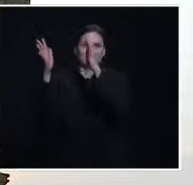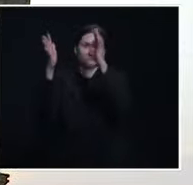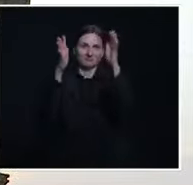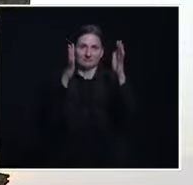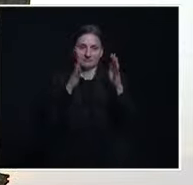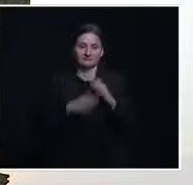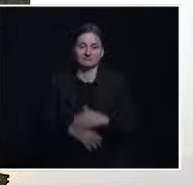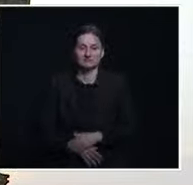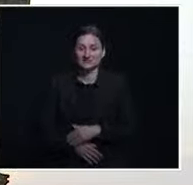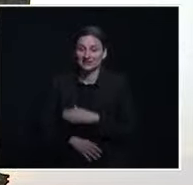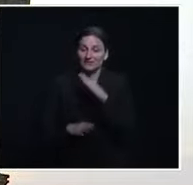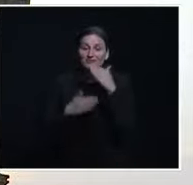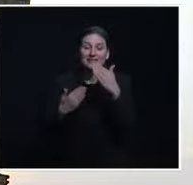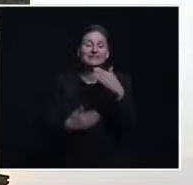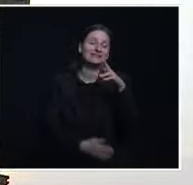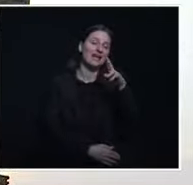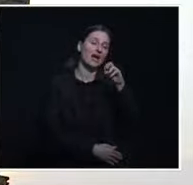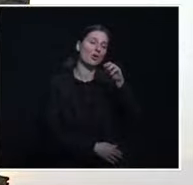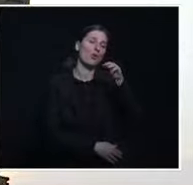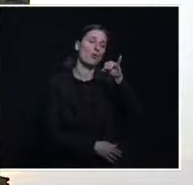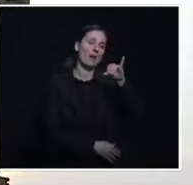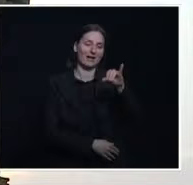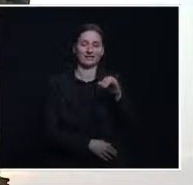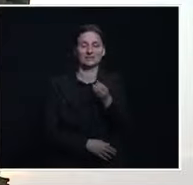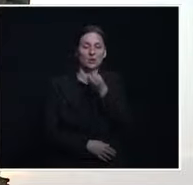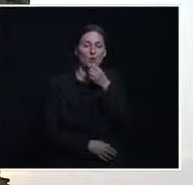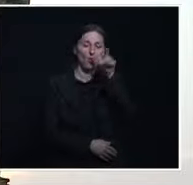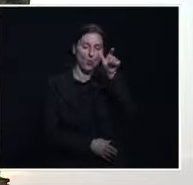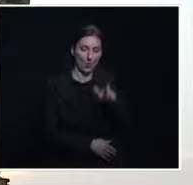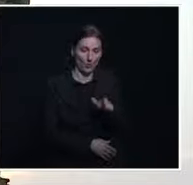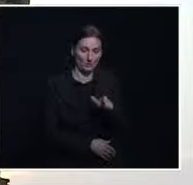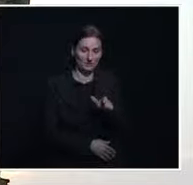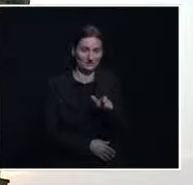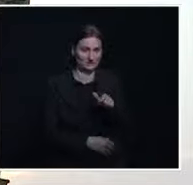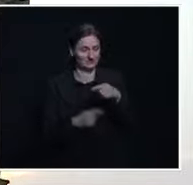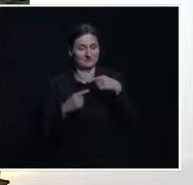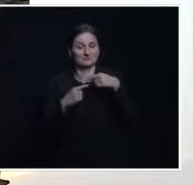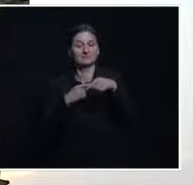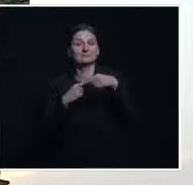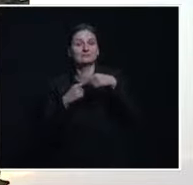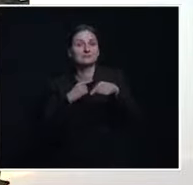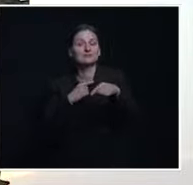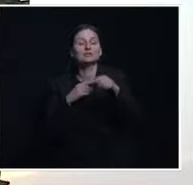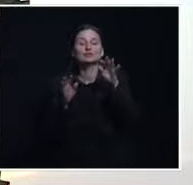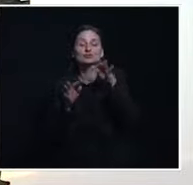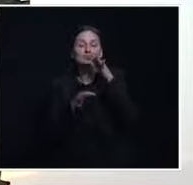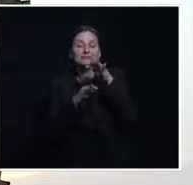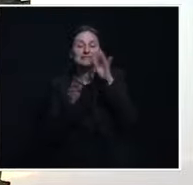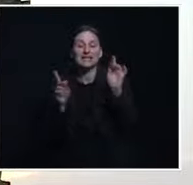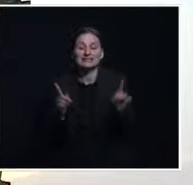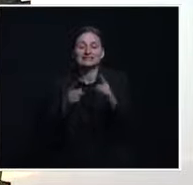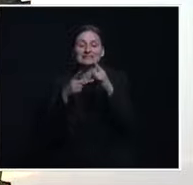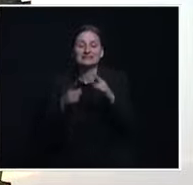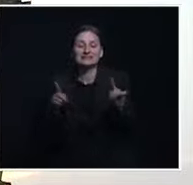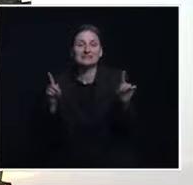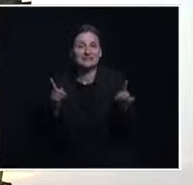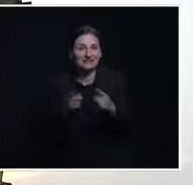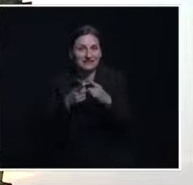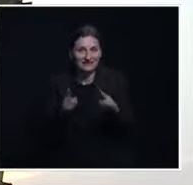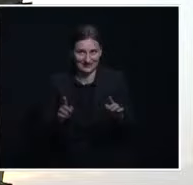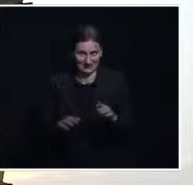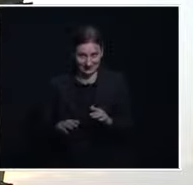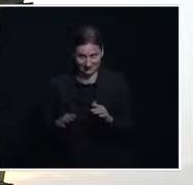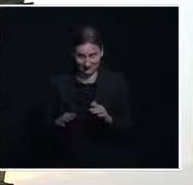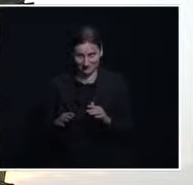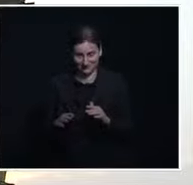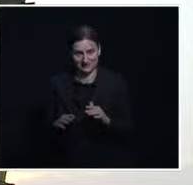Vielen Dank, Romani Rose. Gleich hören wir ein besonderes Lied. Singen die Damen des